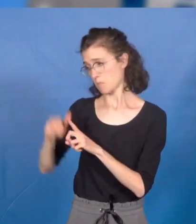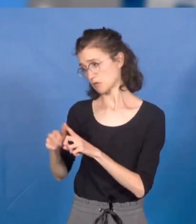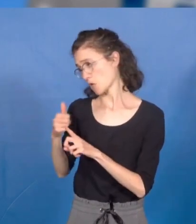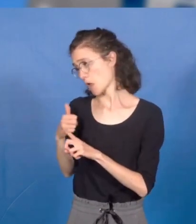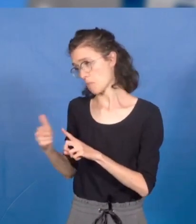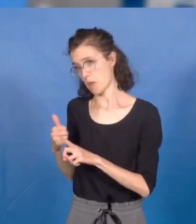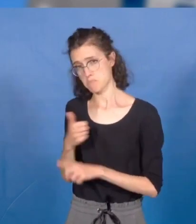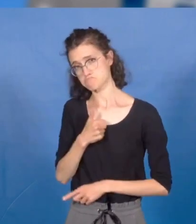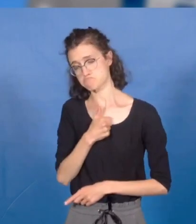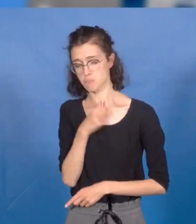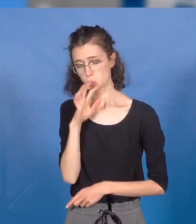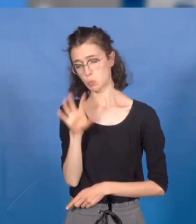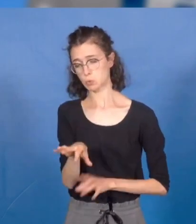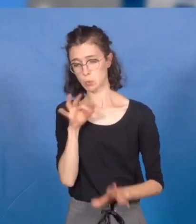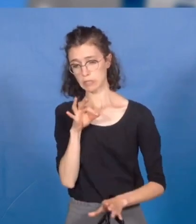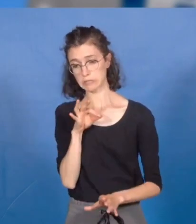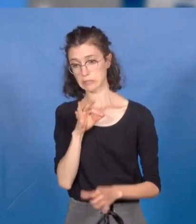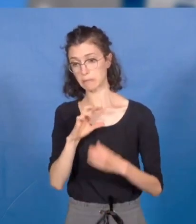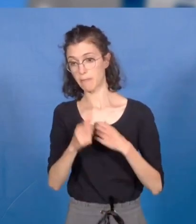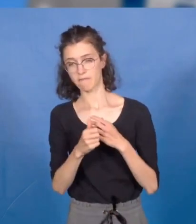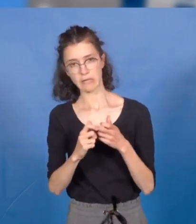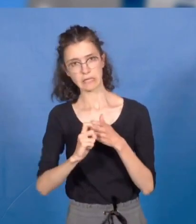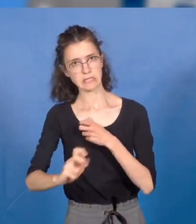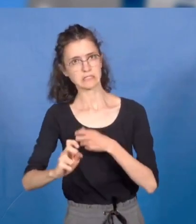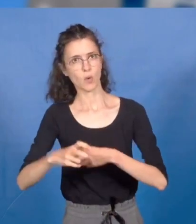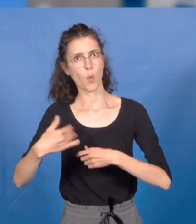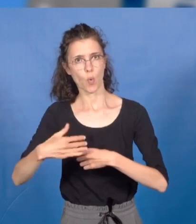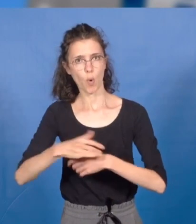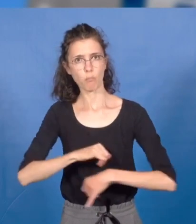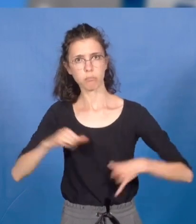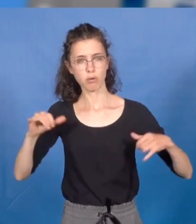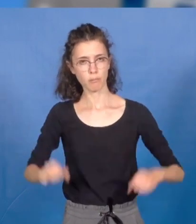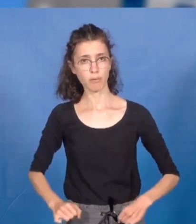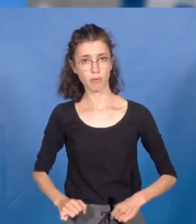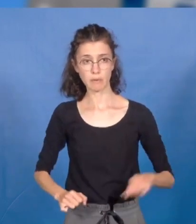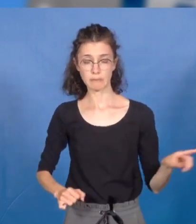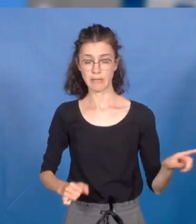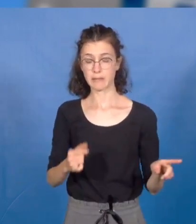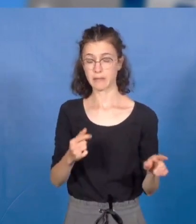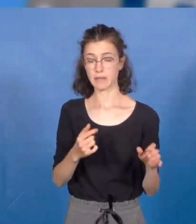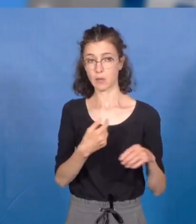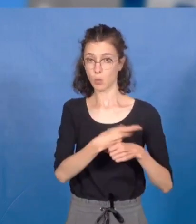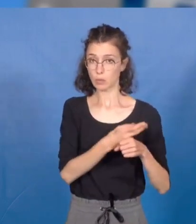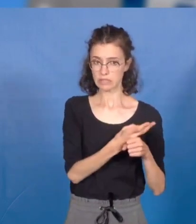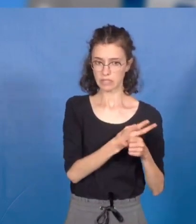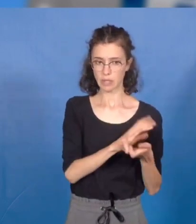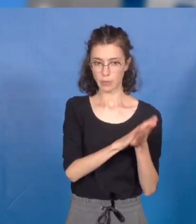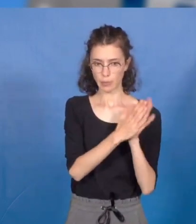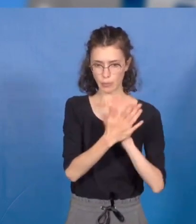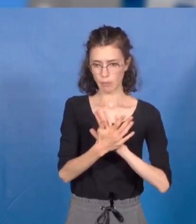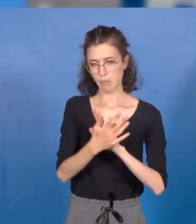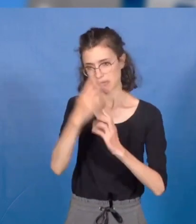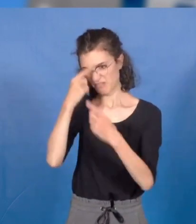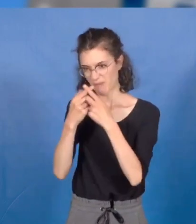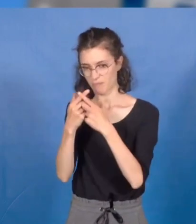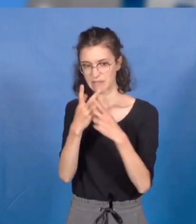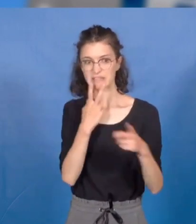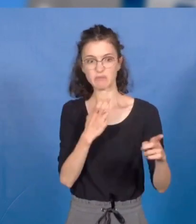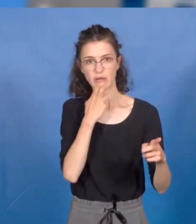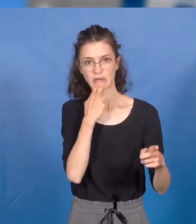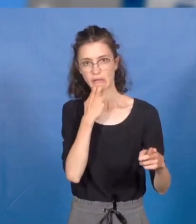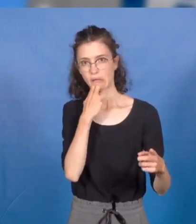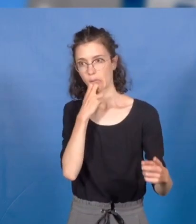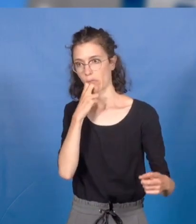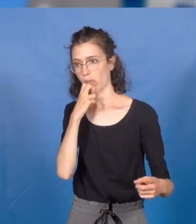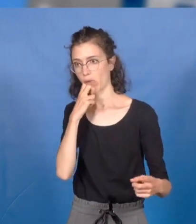même ajouté « Je crois que nous n'avons pas les moyens de garantir que cet outil ne sera pas utilisé contre les citoyens sous un autre régime ».